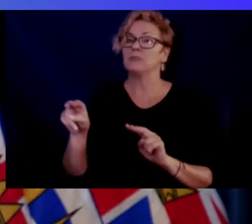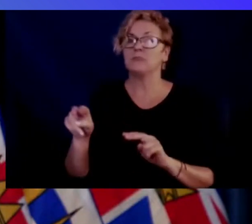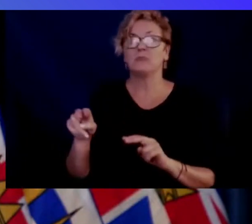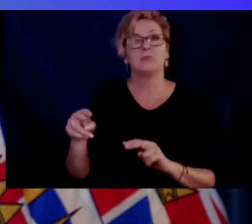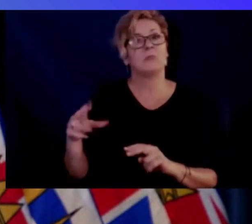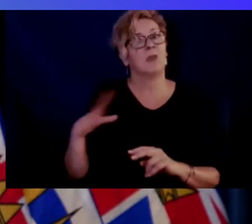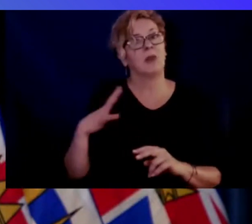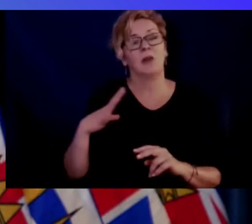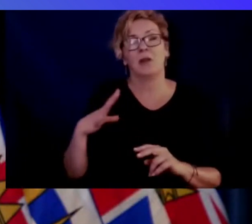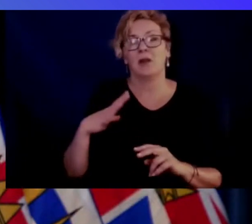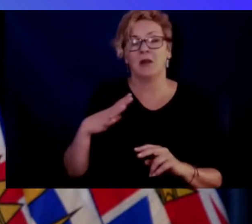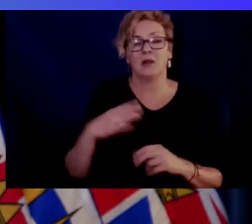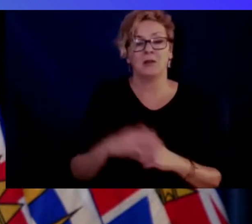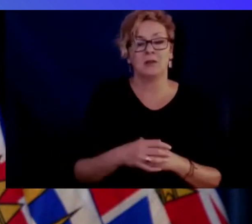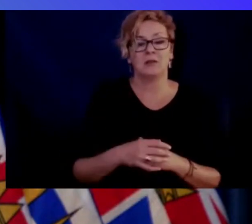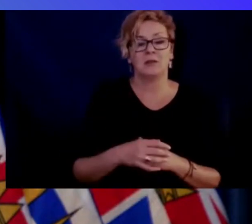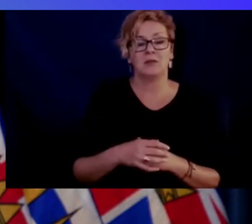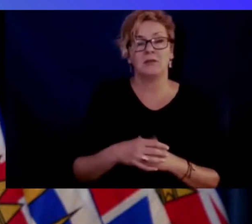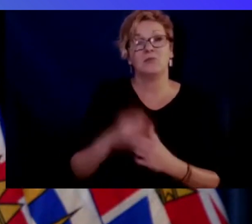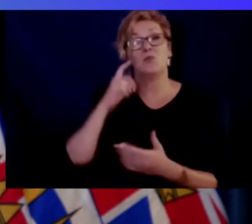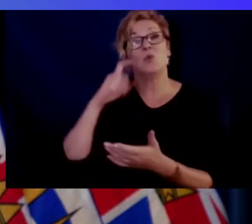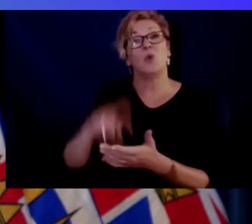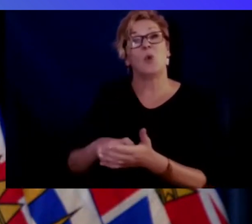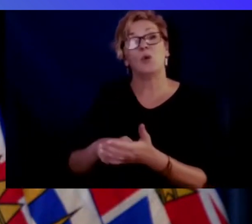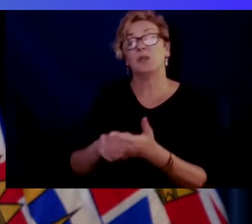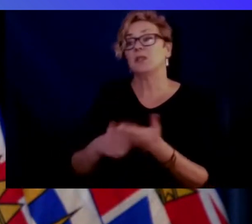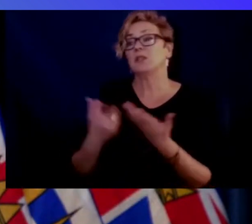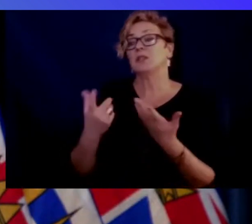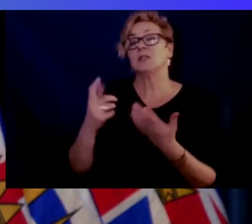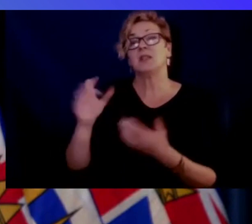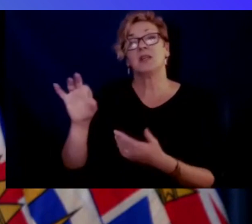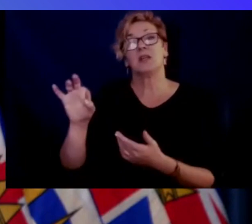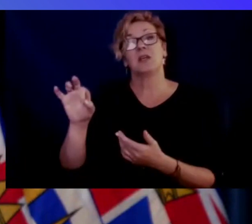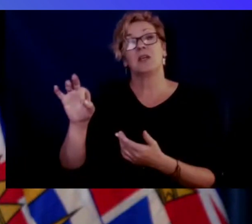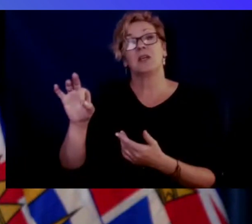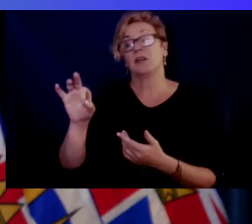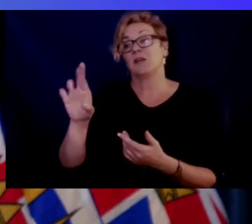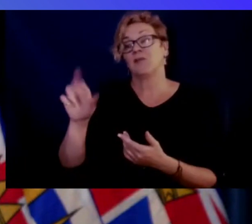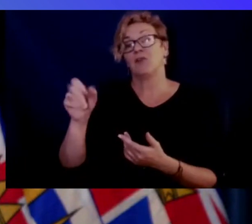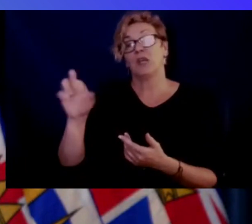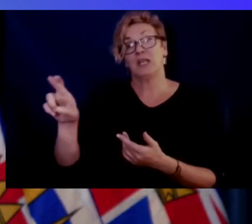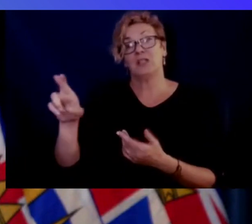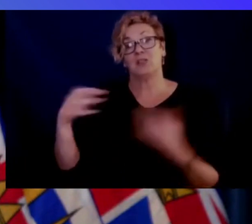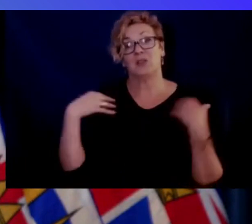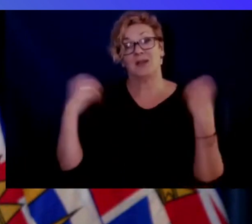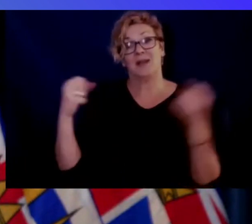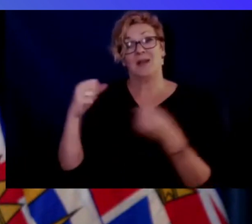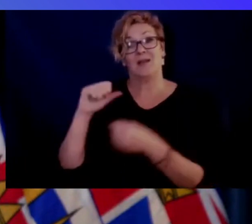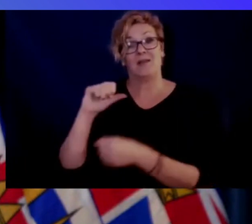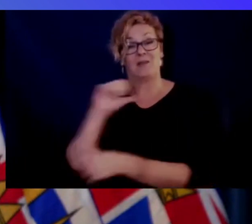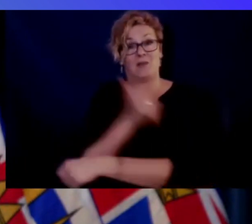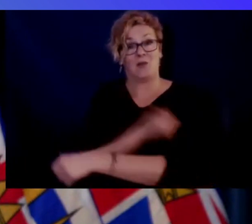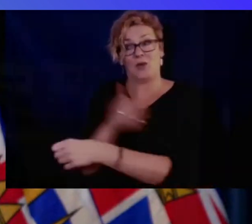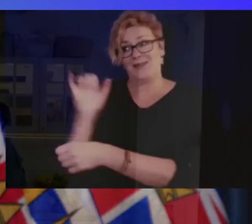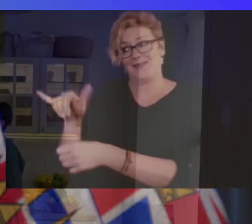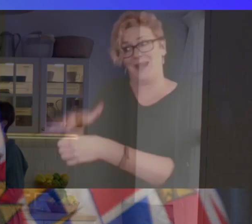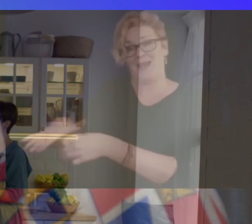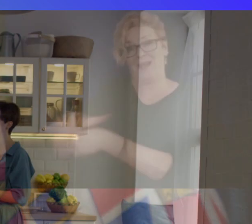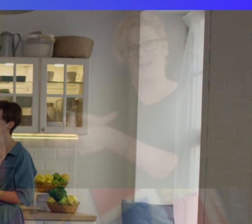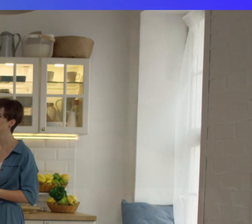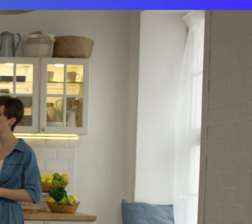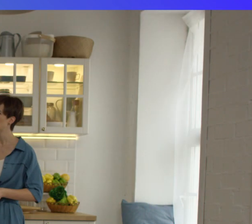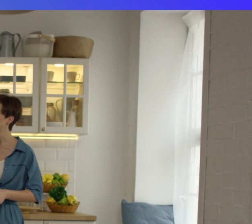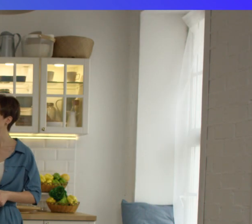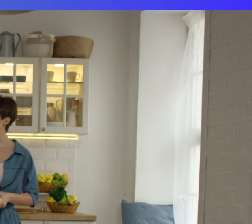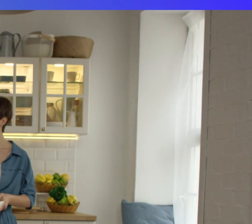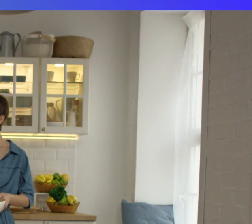지표라면서 방역수칙을 지키지 않고 우리에서 모임을 갖는다면 이렇게 언제든 1일 확진자 수가 증가할 수 있다고 설명했습니다.